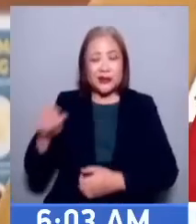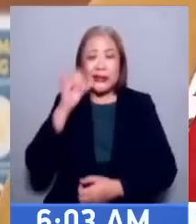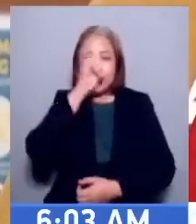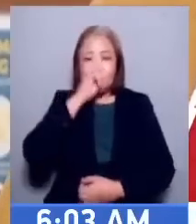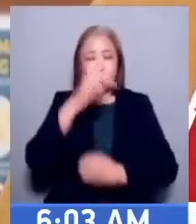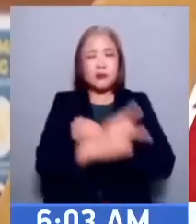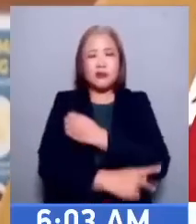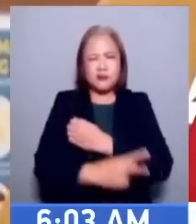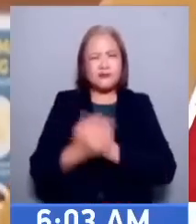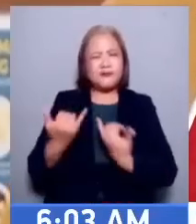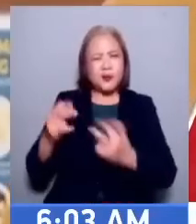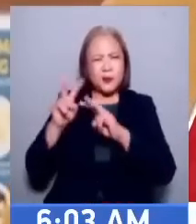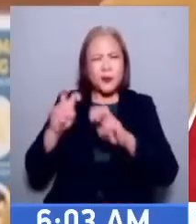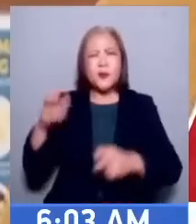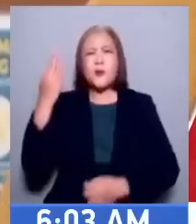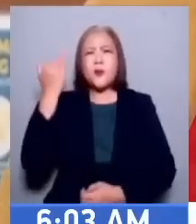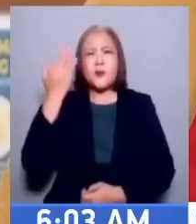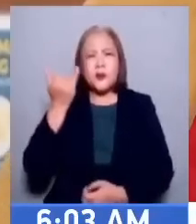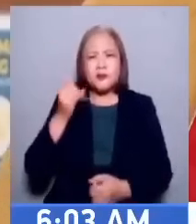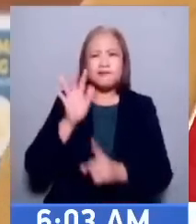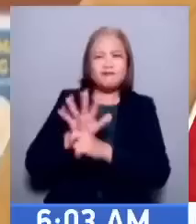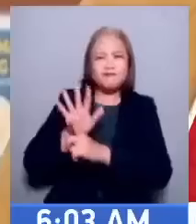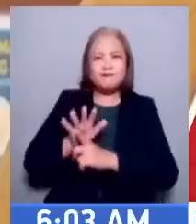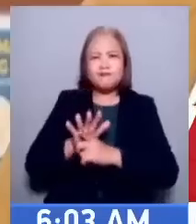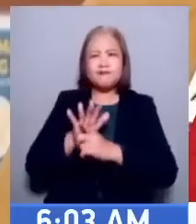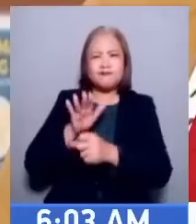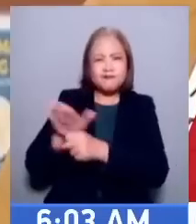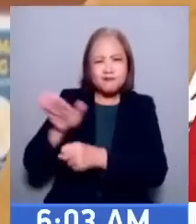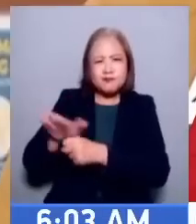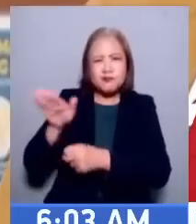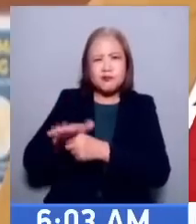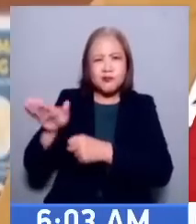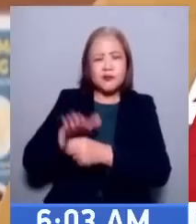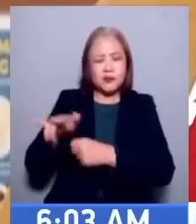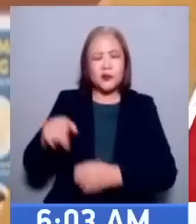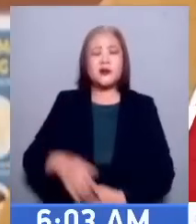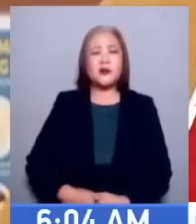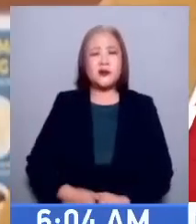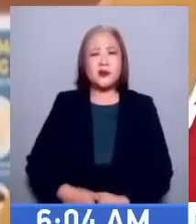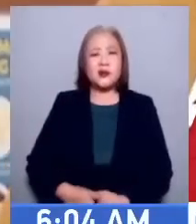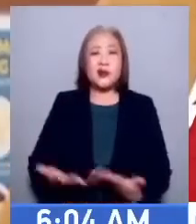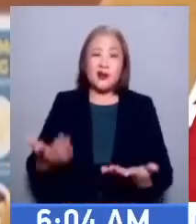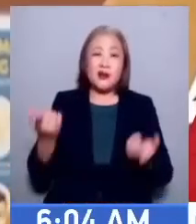mga cause, ano mga dahilan. Mostly sa inuman nangyayari eh.